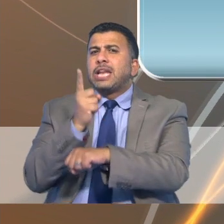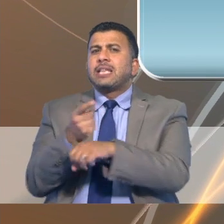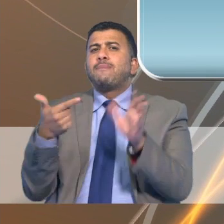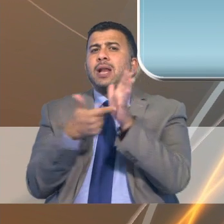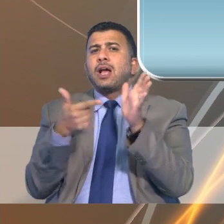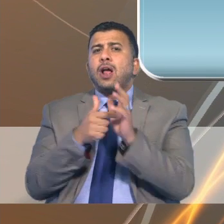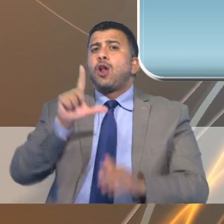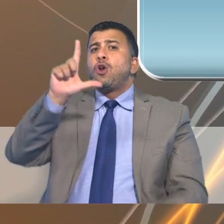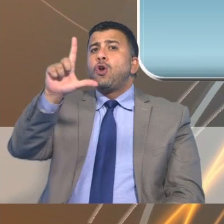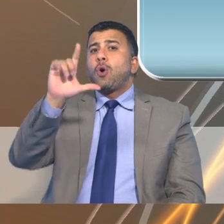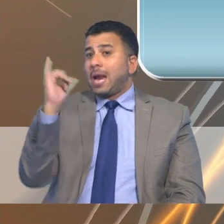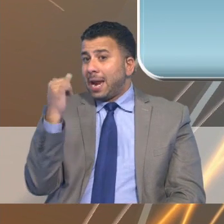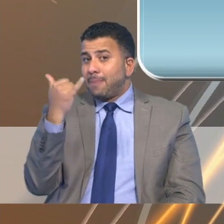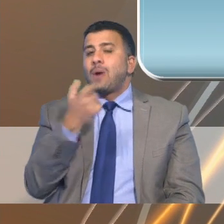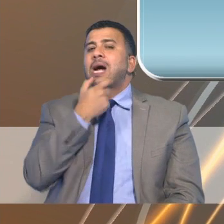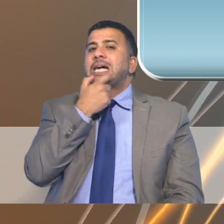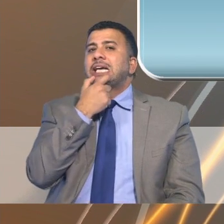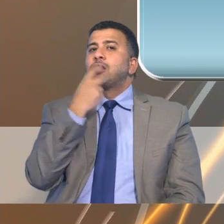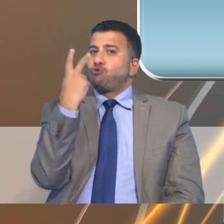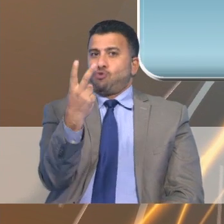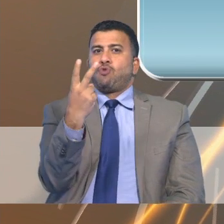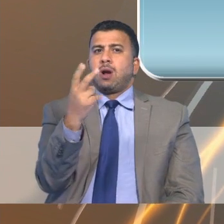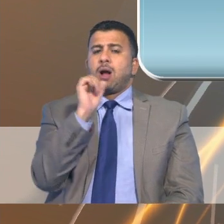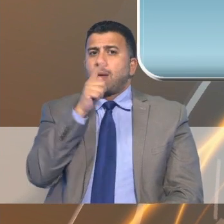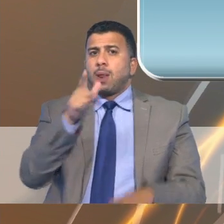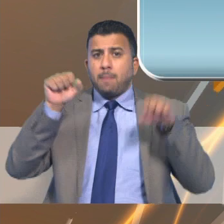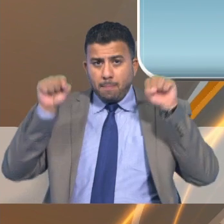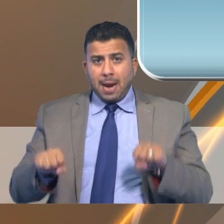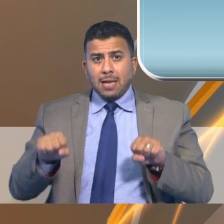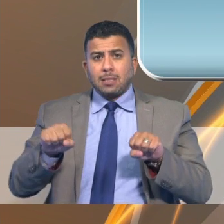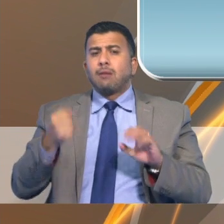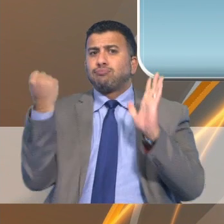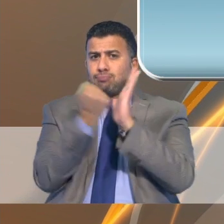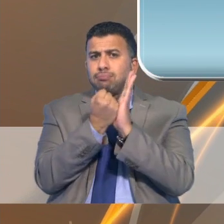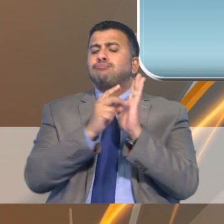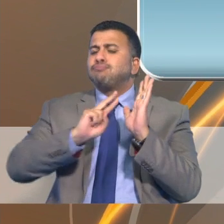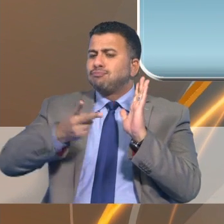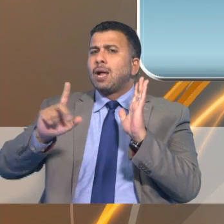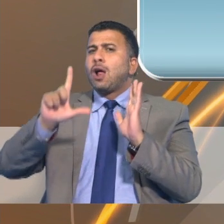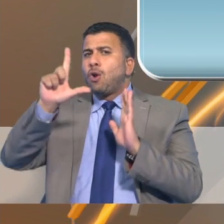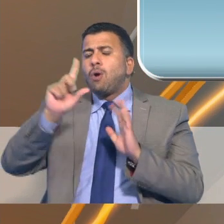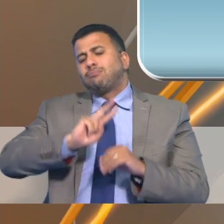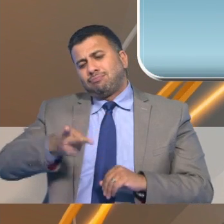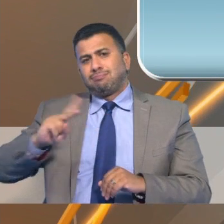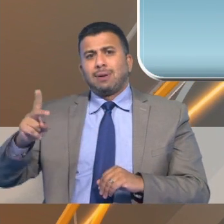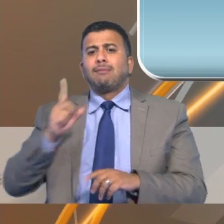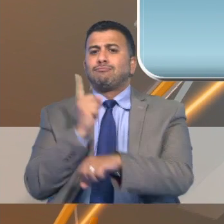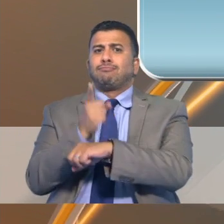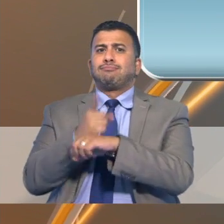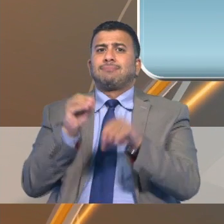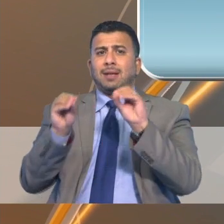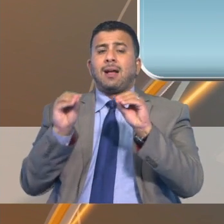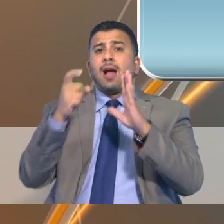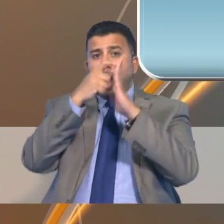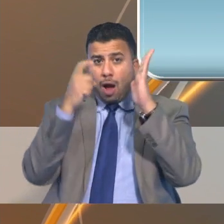الجامعة باللغتين العربية والإنجليزية، ويجوز للمجلس اعتماد بعض اللغات الأخرى في التدريس. ويعمل